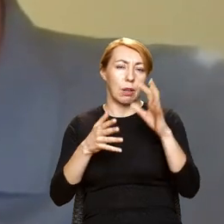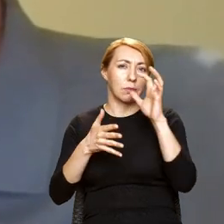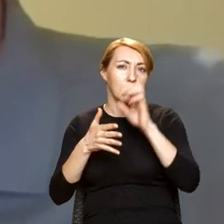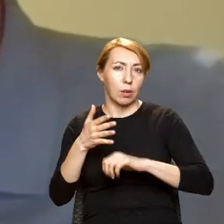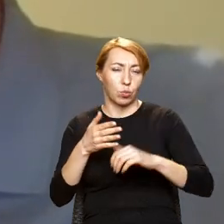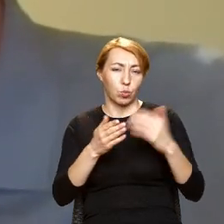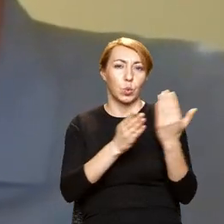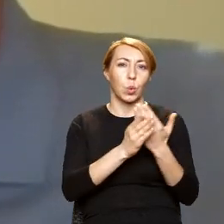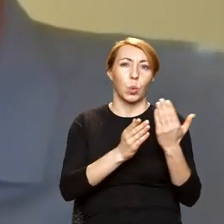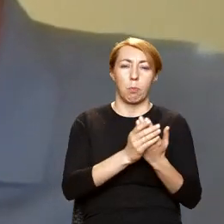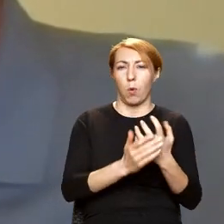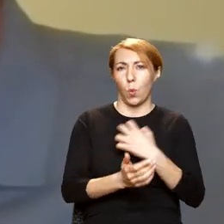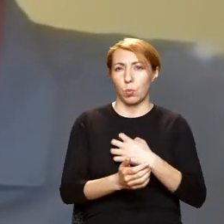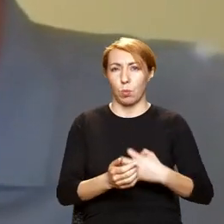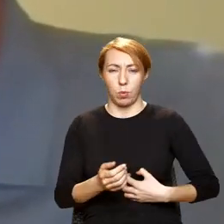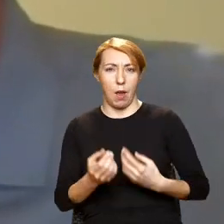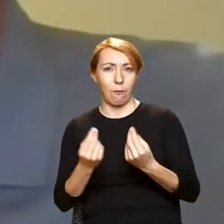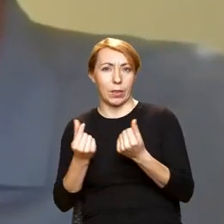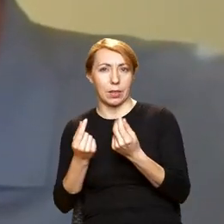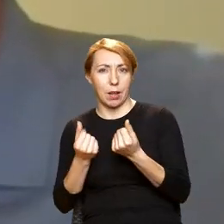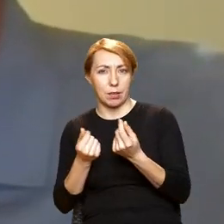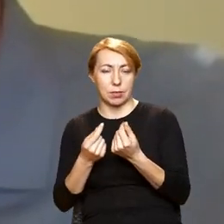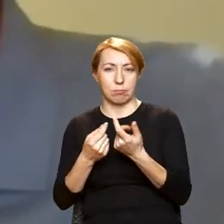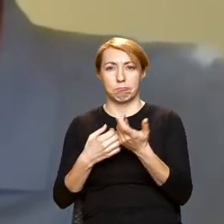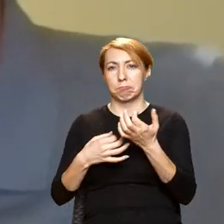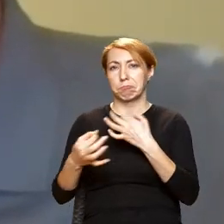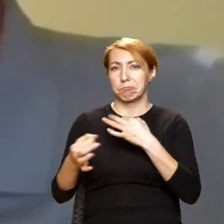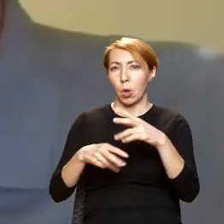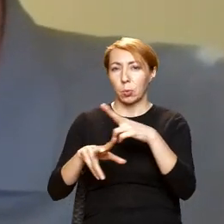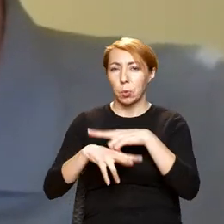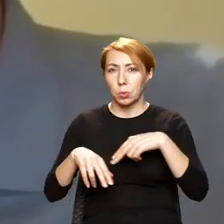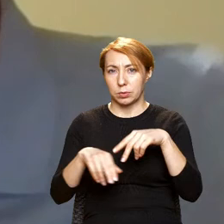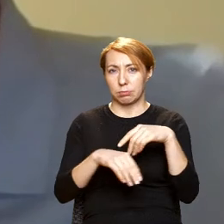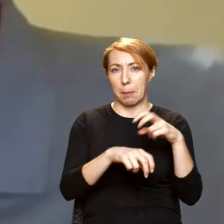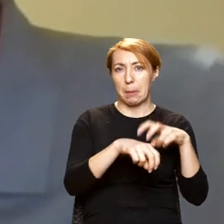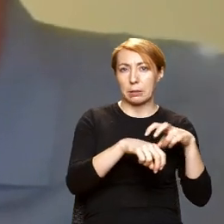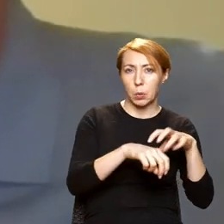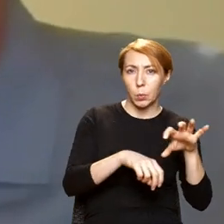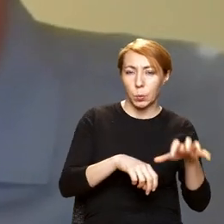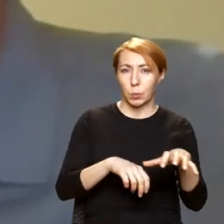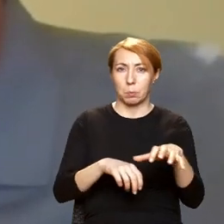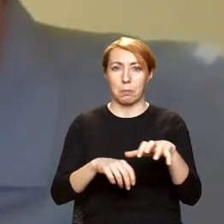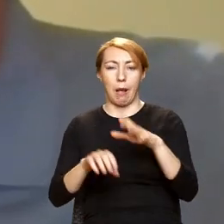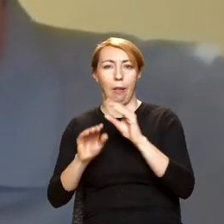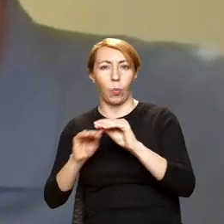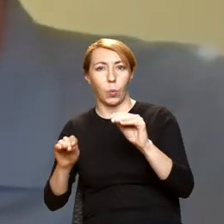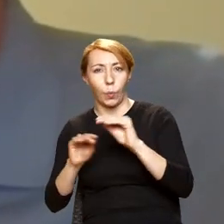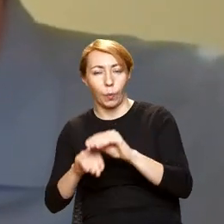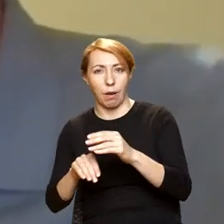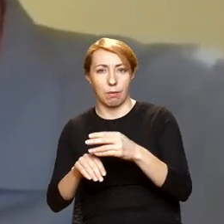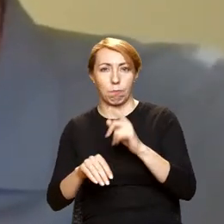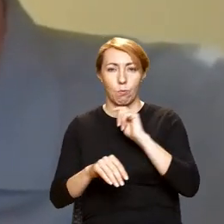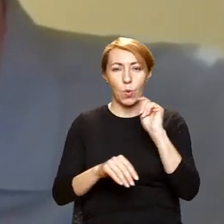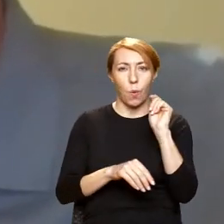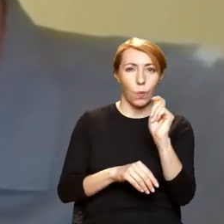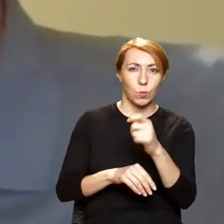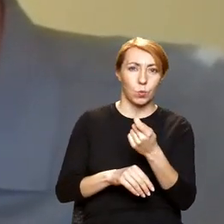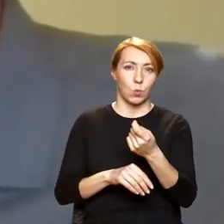gospodarcze, finansowe, genealogiczne, medyczne, edukacyjne, podróżne,